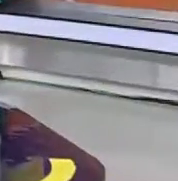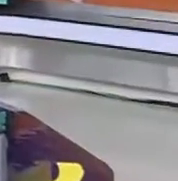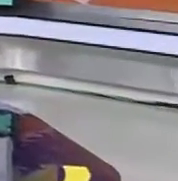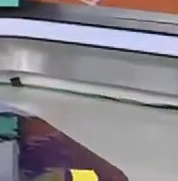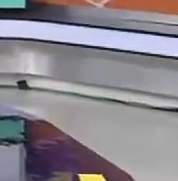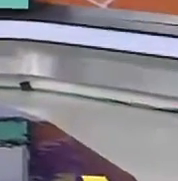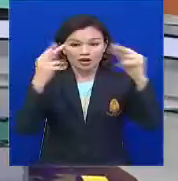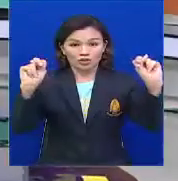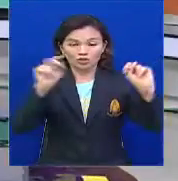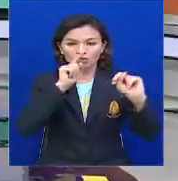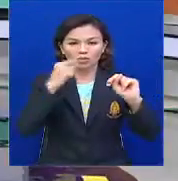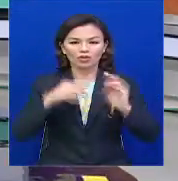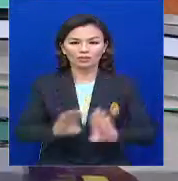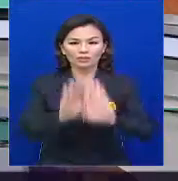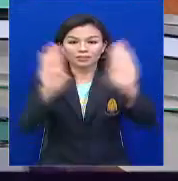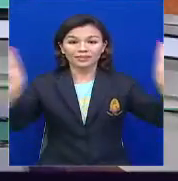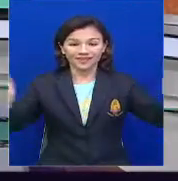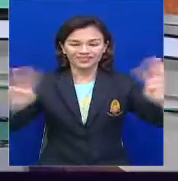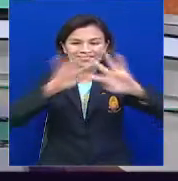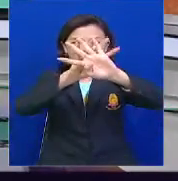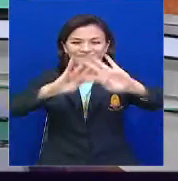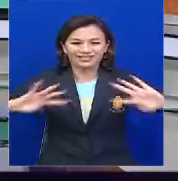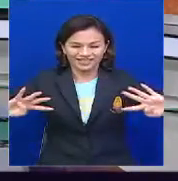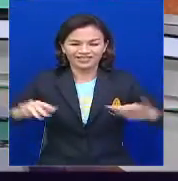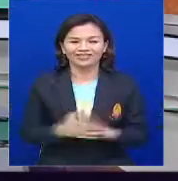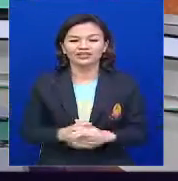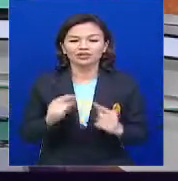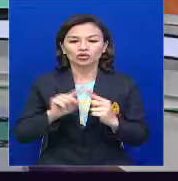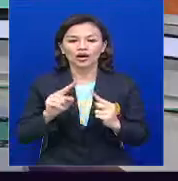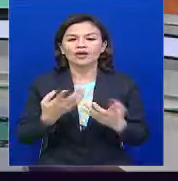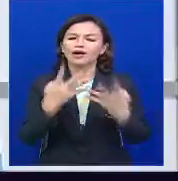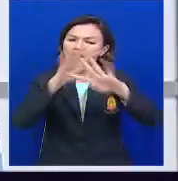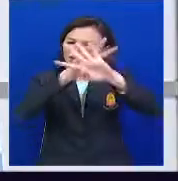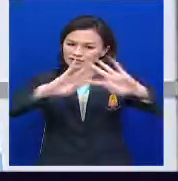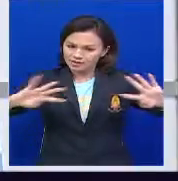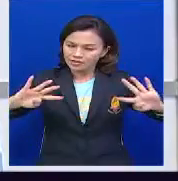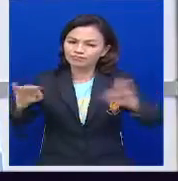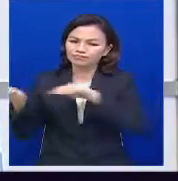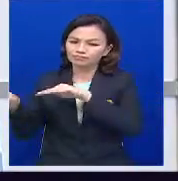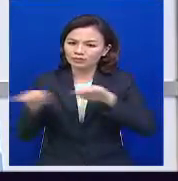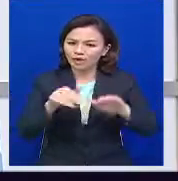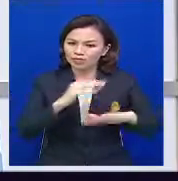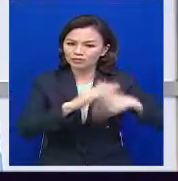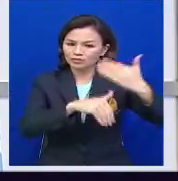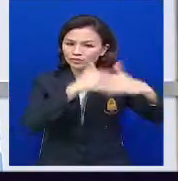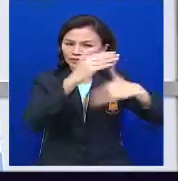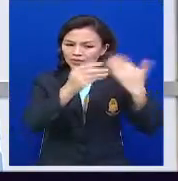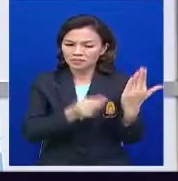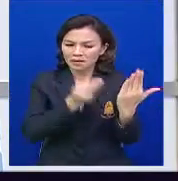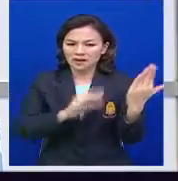ายกรัฐมนตรีก็เปิดงานฉลองวันอาเซียนนะครับพร้อมกับย้ำว่าอาเซียนต้องก้าวไปข้างหน้าพร้อมกันนะครับนำสันติภาพสู่ภูมิภา